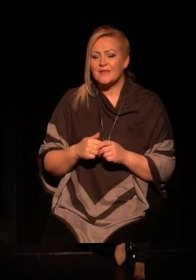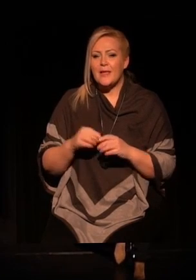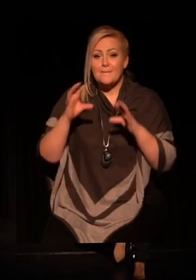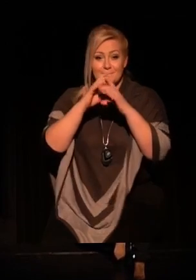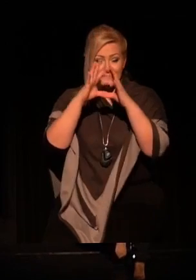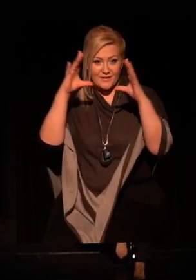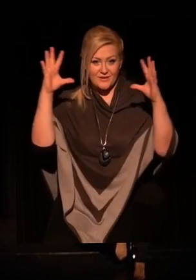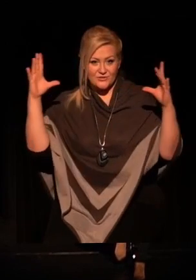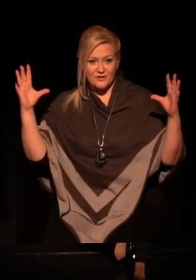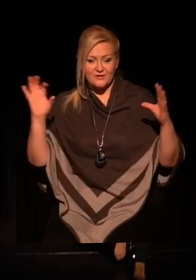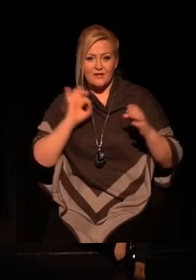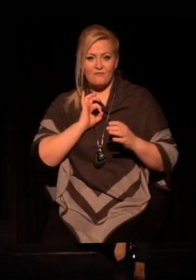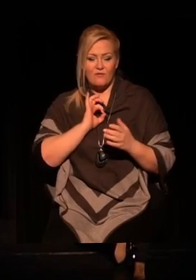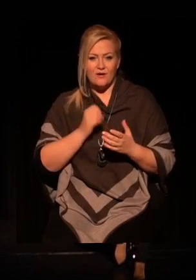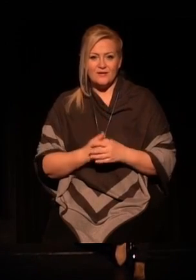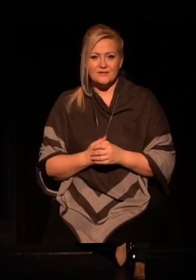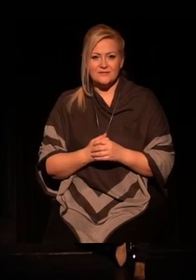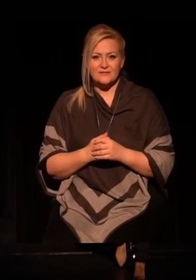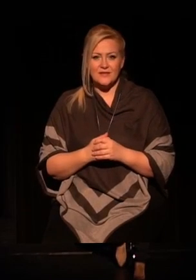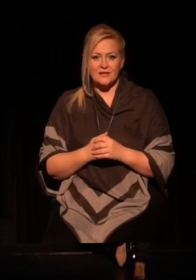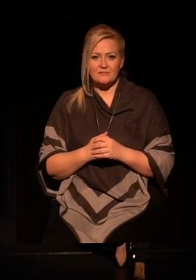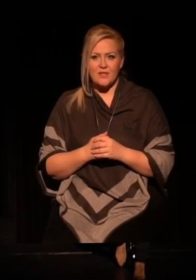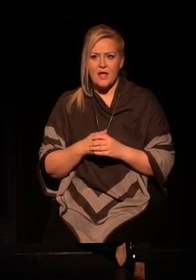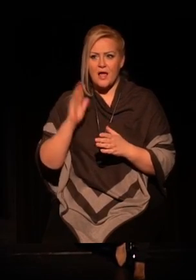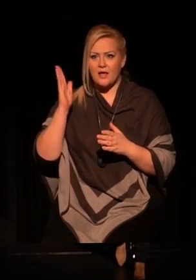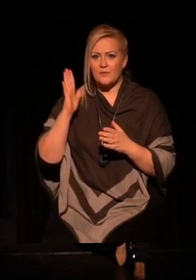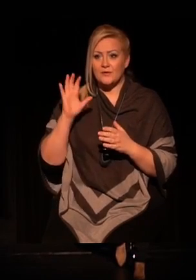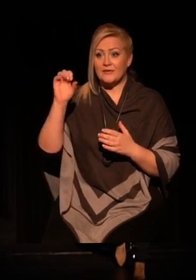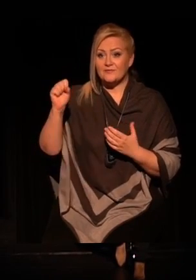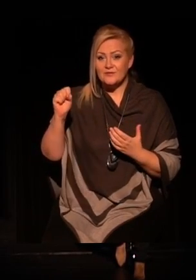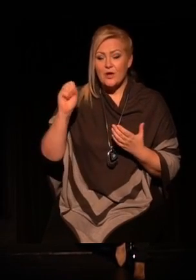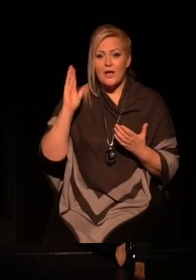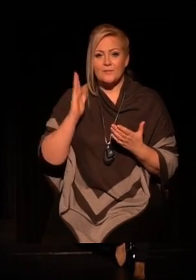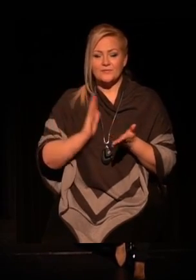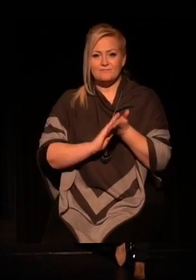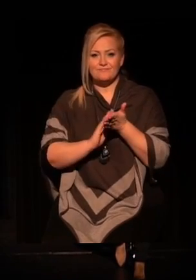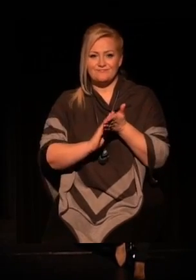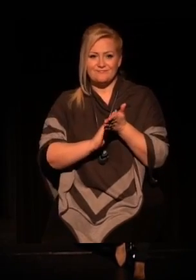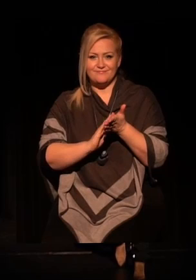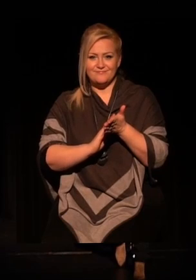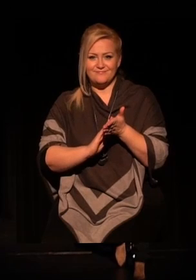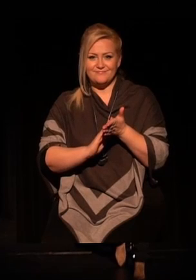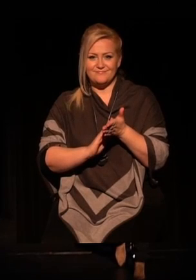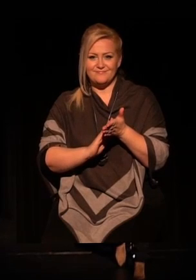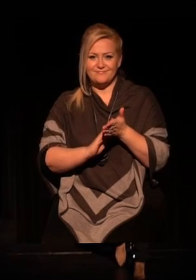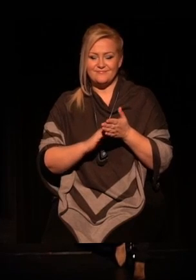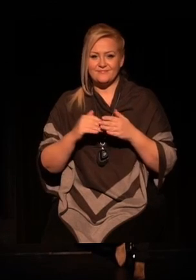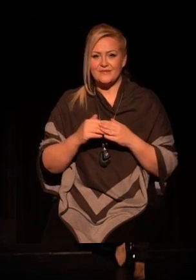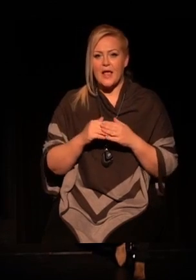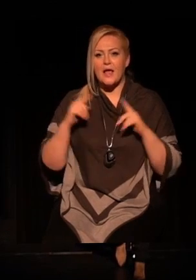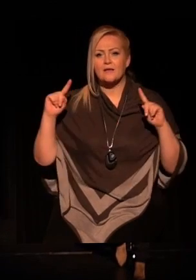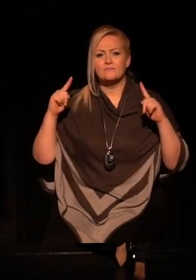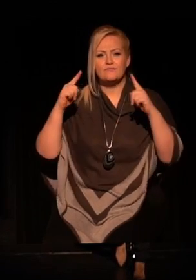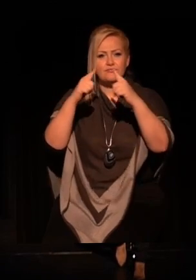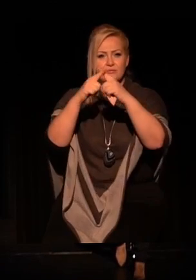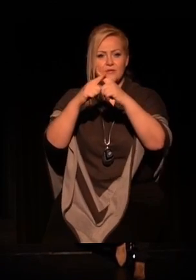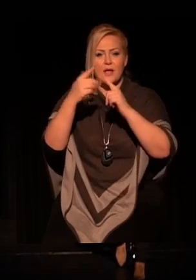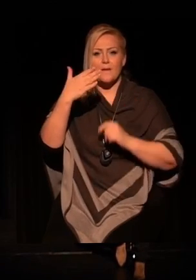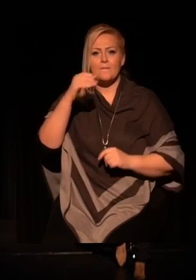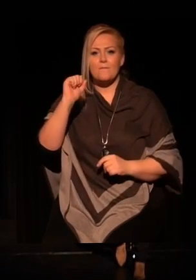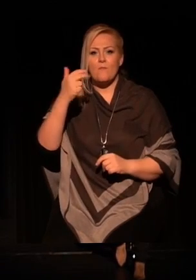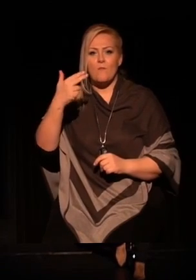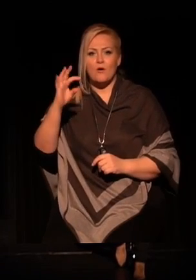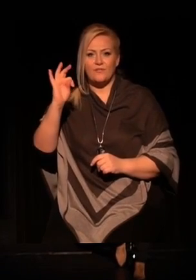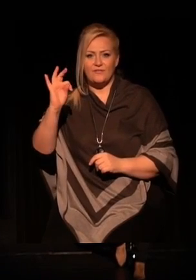marzenia, a z drugiej strony przepraszał za nie. I to nie byle gdzie. Na dachu świata, Mont Everestie, no wyżej